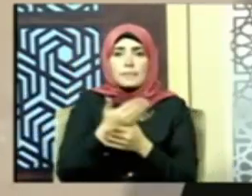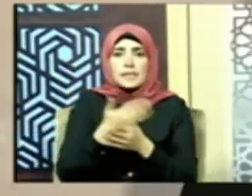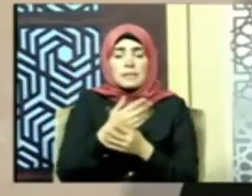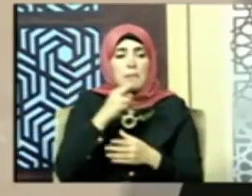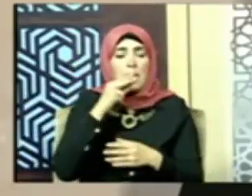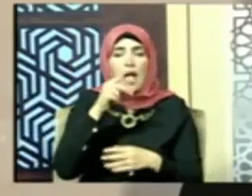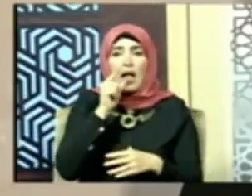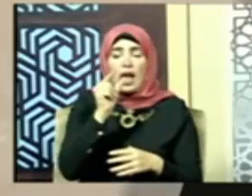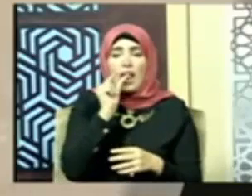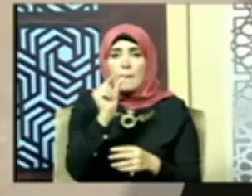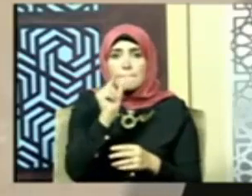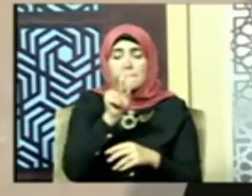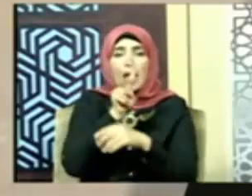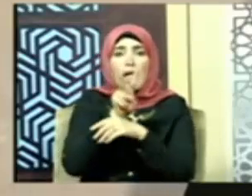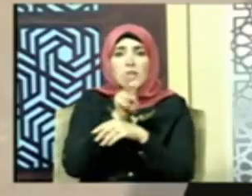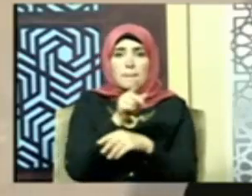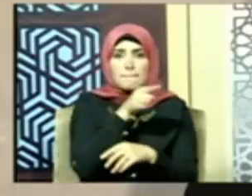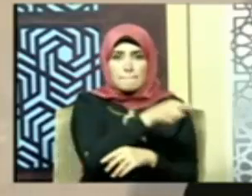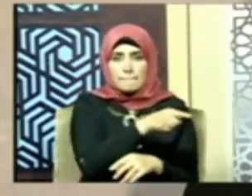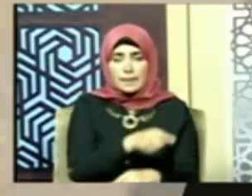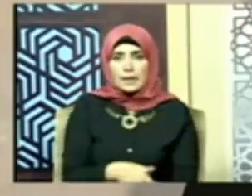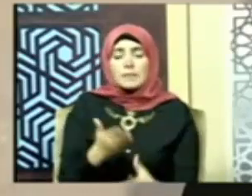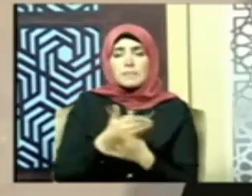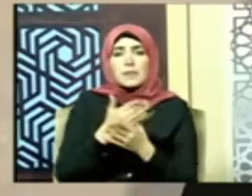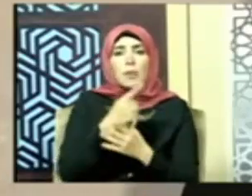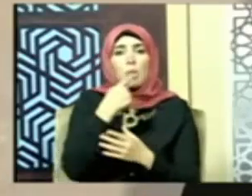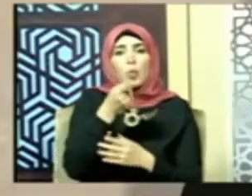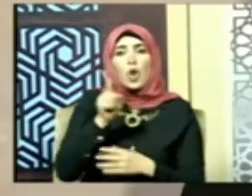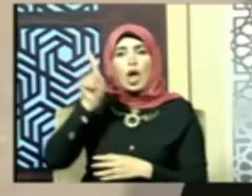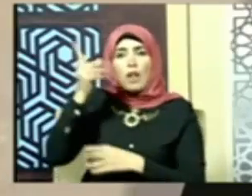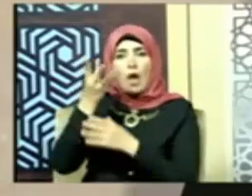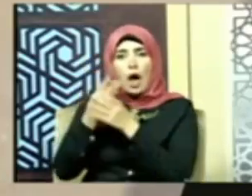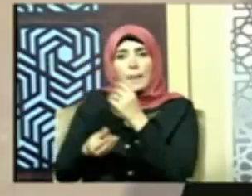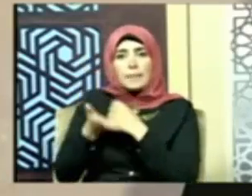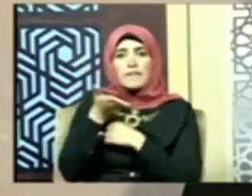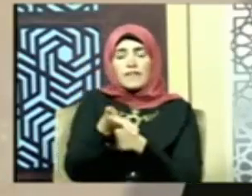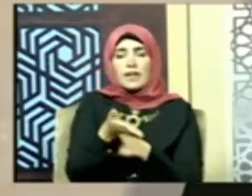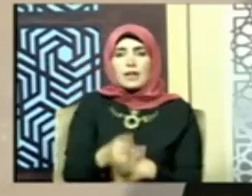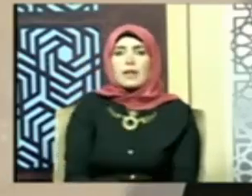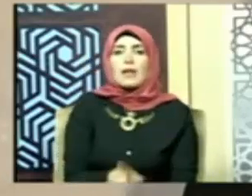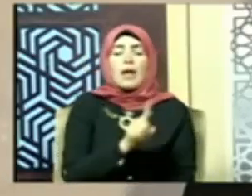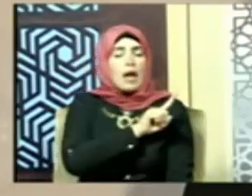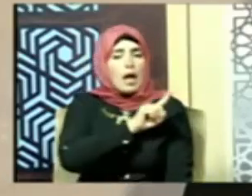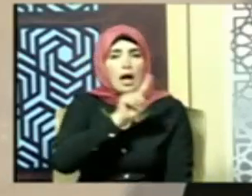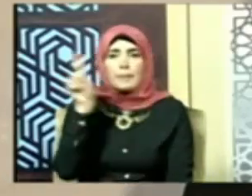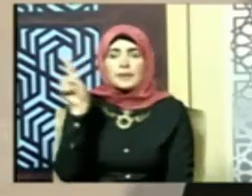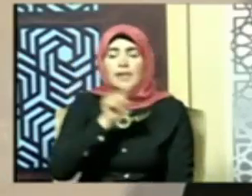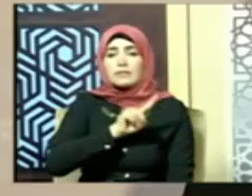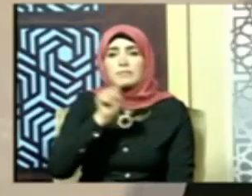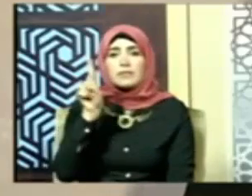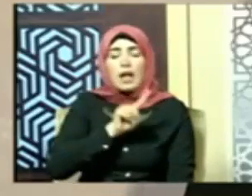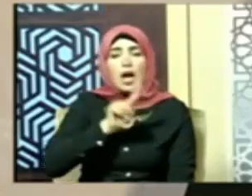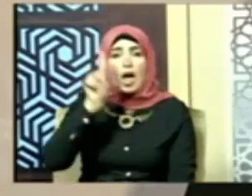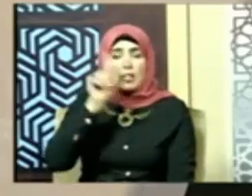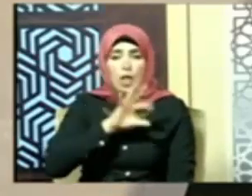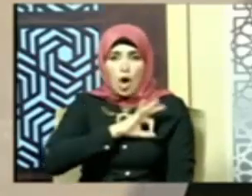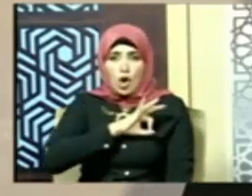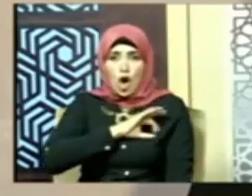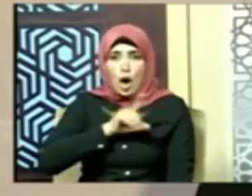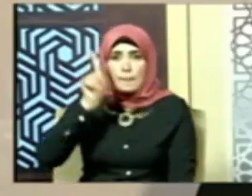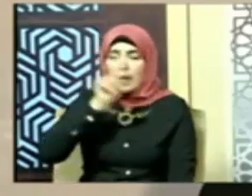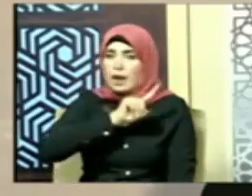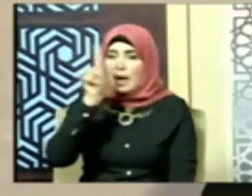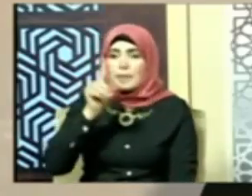دعوا للرحمن ولدا. وما ينبغي للرحمن أن يتخذ